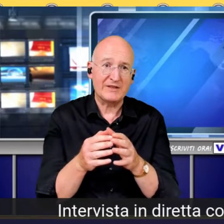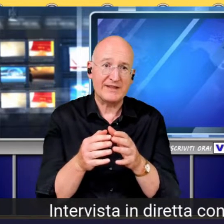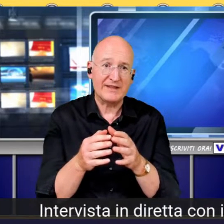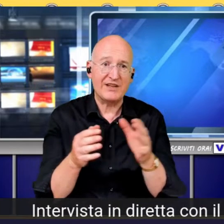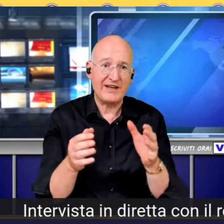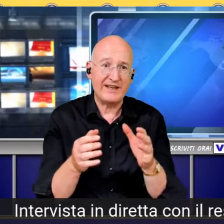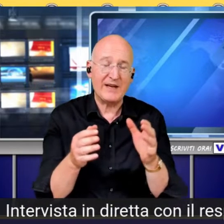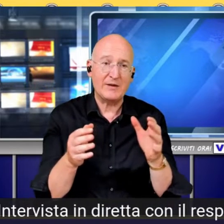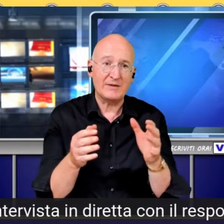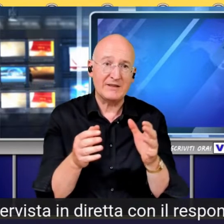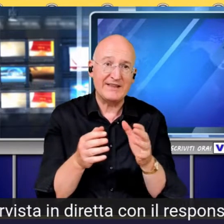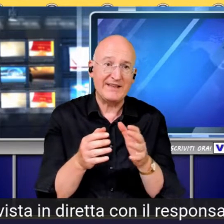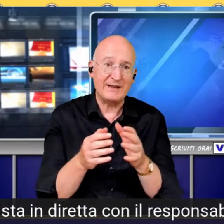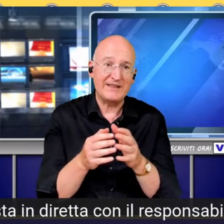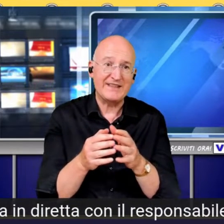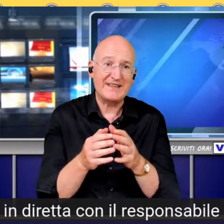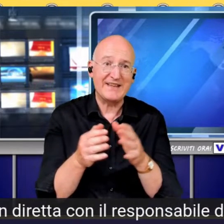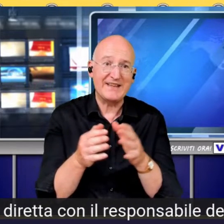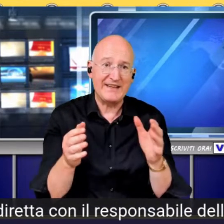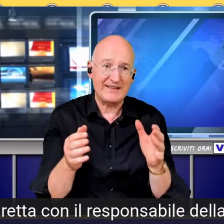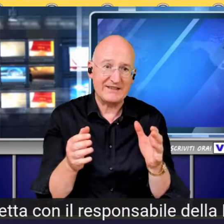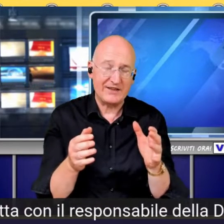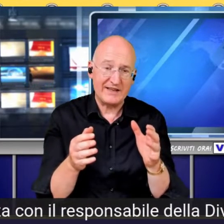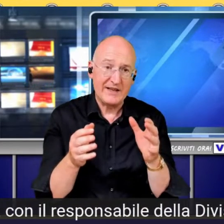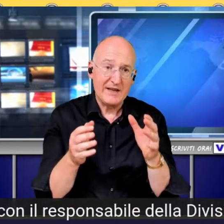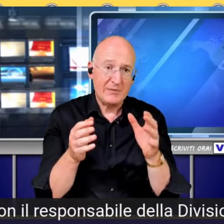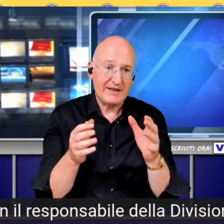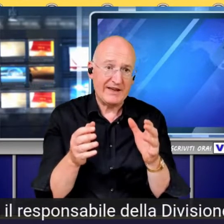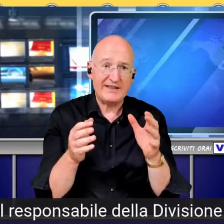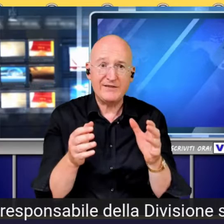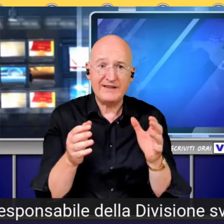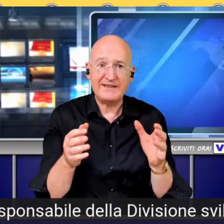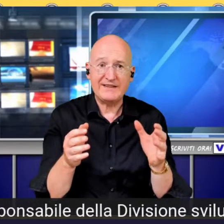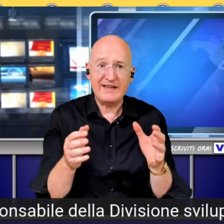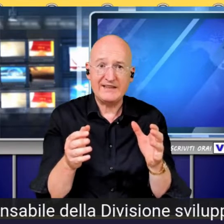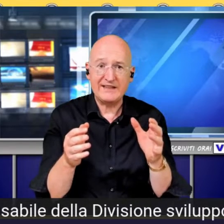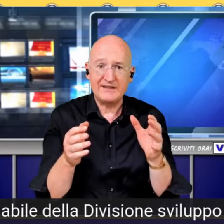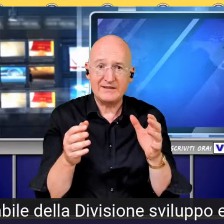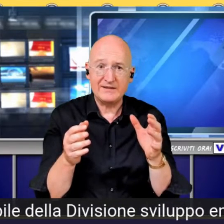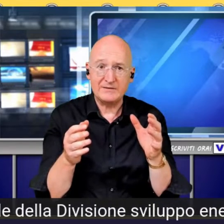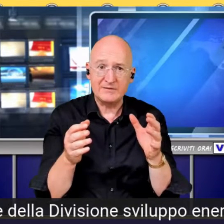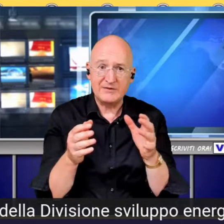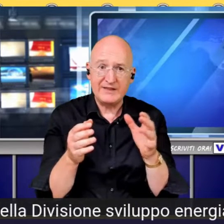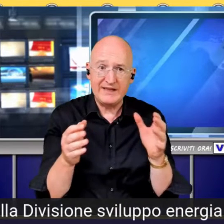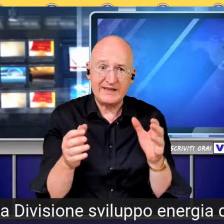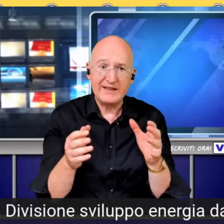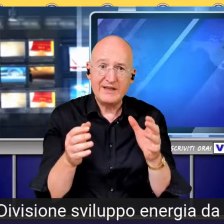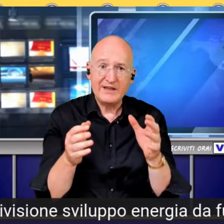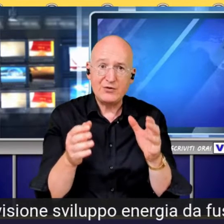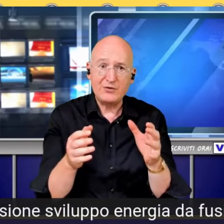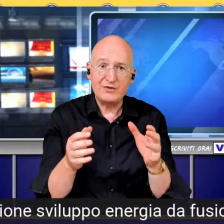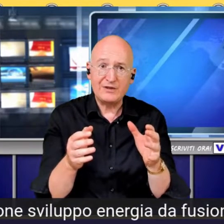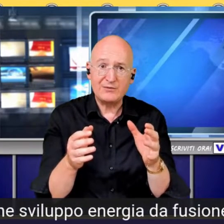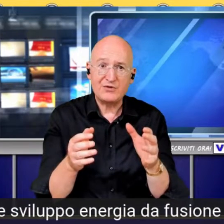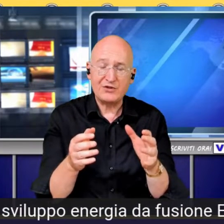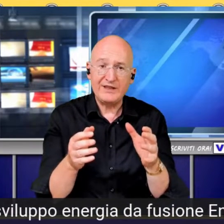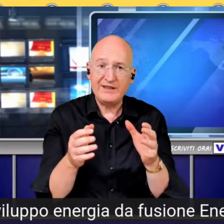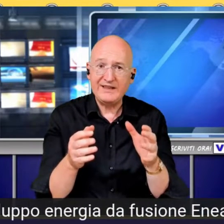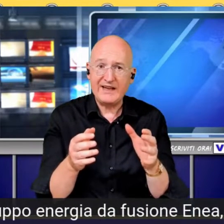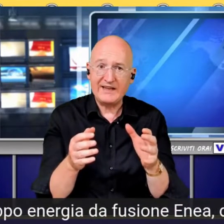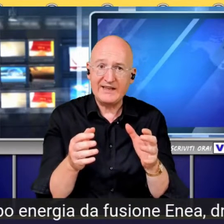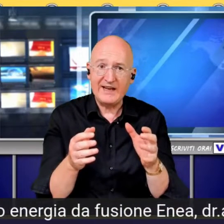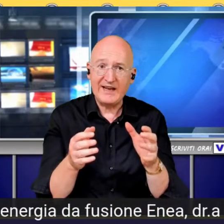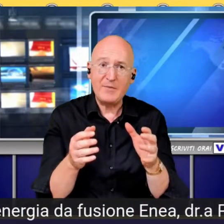della ricerca e dell'ingegneria nazionale, perché a differenza di altre filiere, sulla